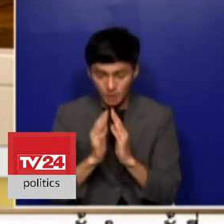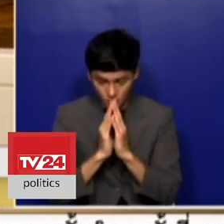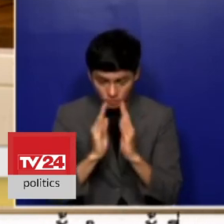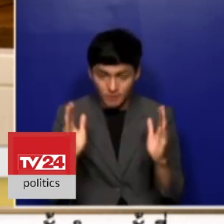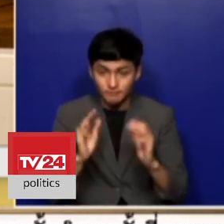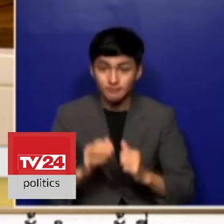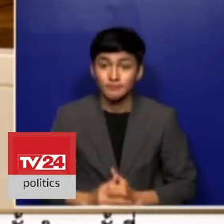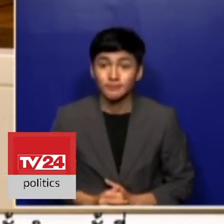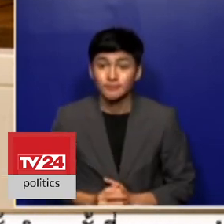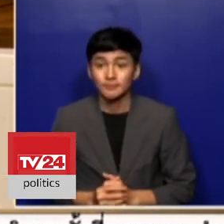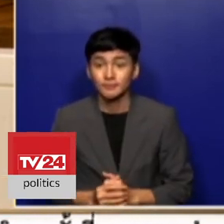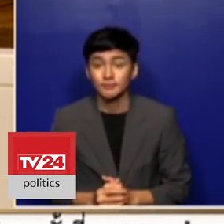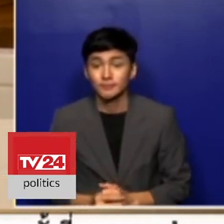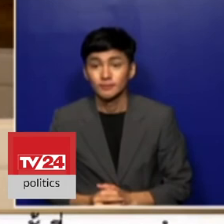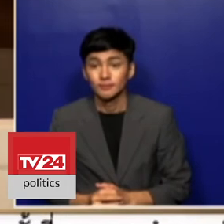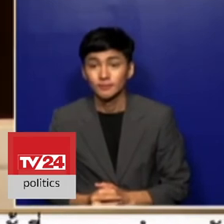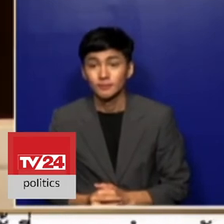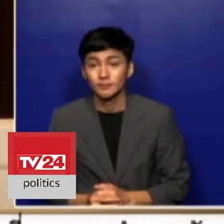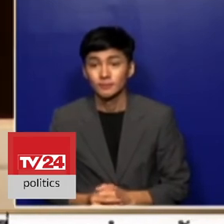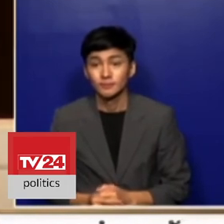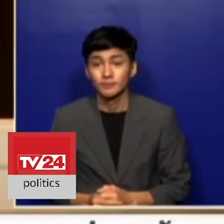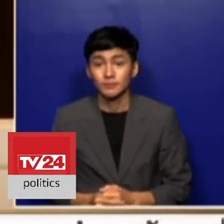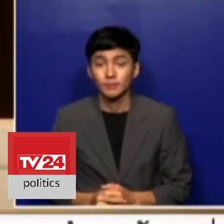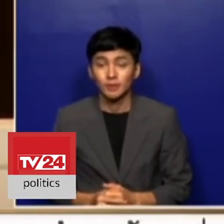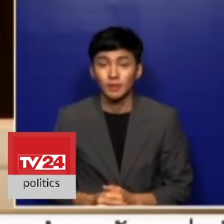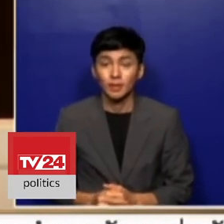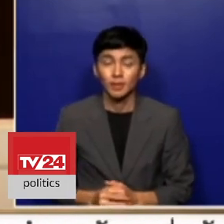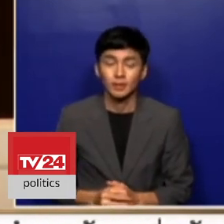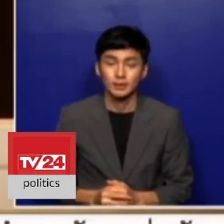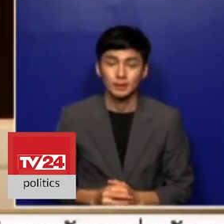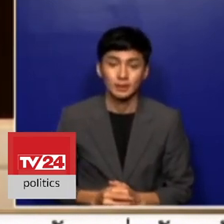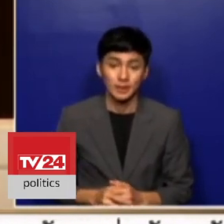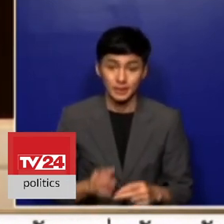ครับขอบคุณครับถ้าไปคุณมานพ kdผัวโดนกัน